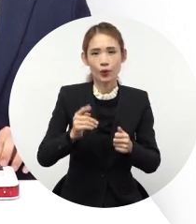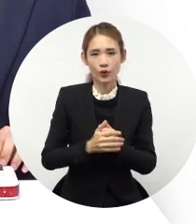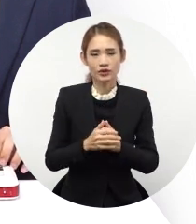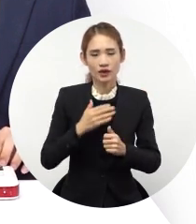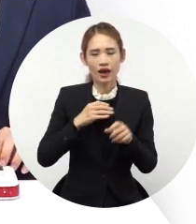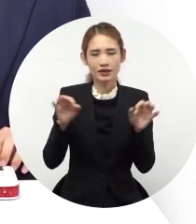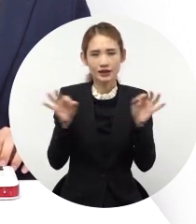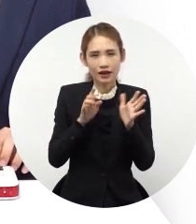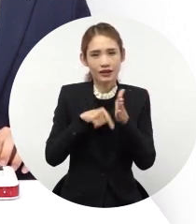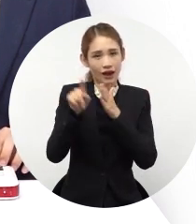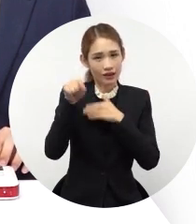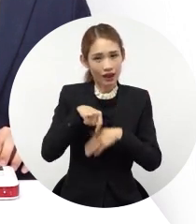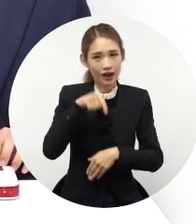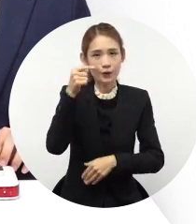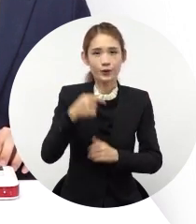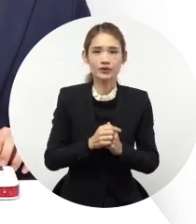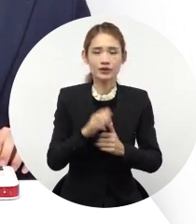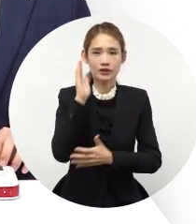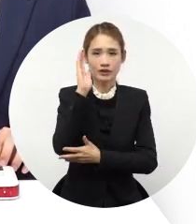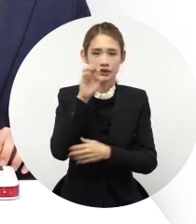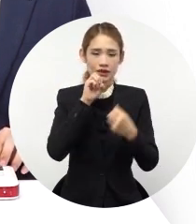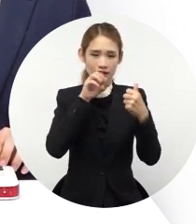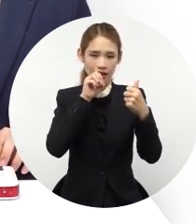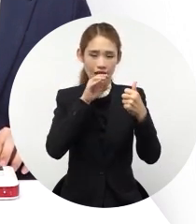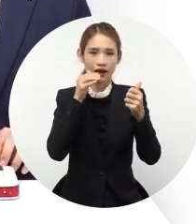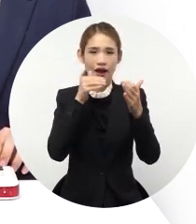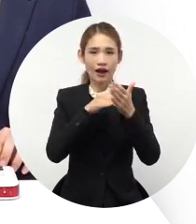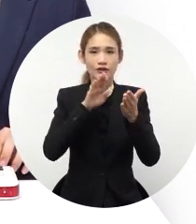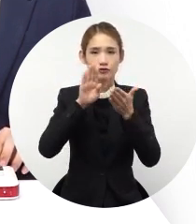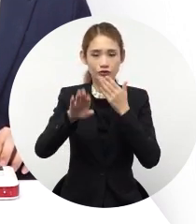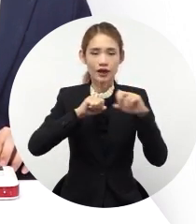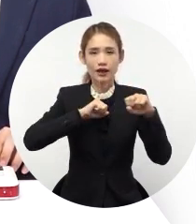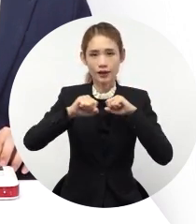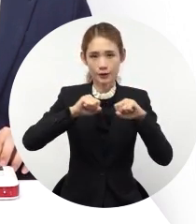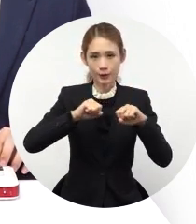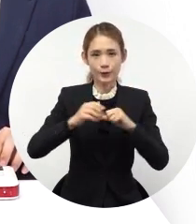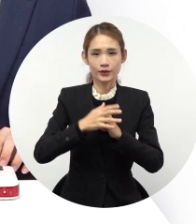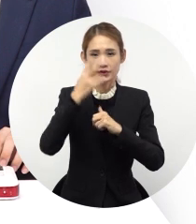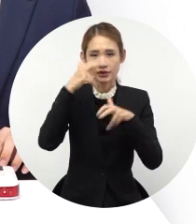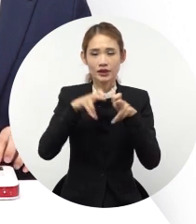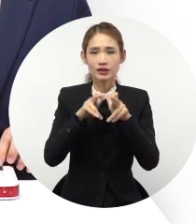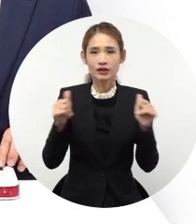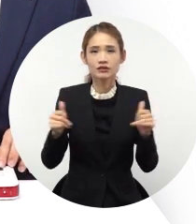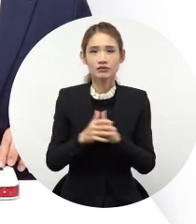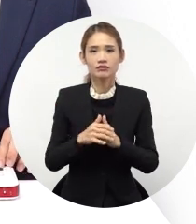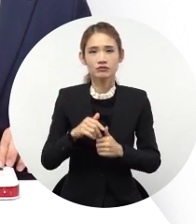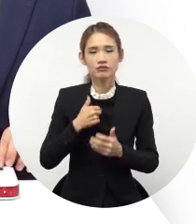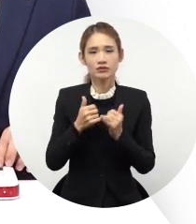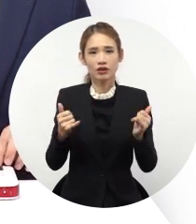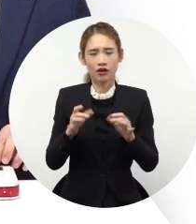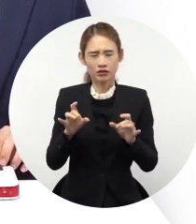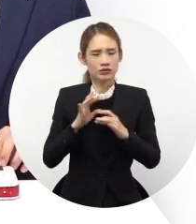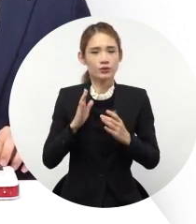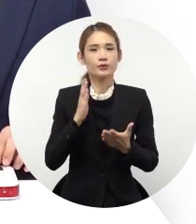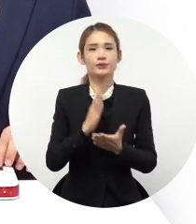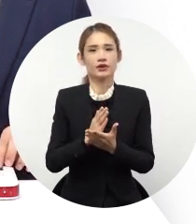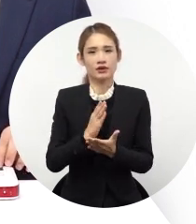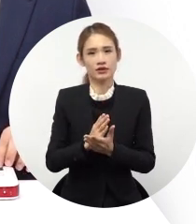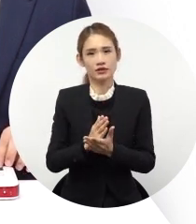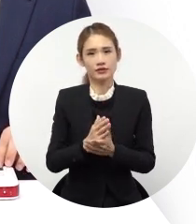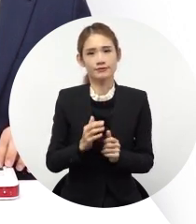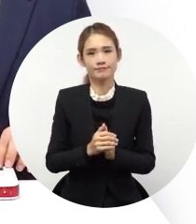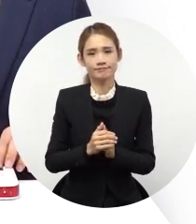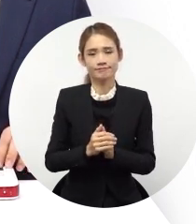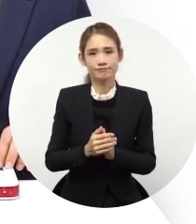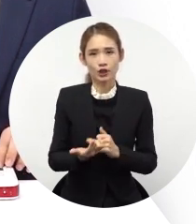제가 잠시 나갔다 오겠습니다 등의 이야기를 하고 나서 행동을 해야 시각장애 당사자가 깜짝 놀라지 않고